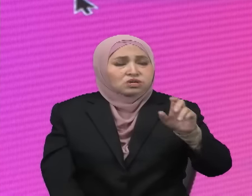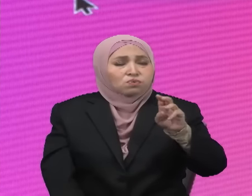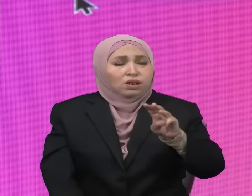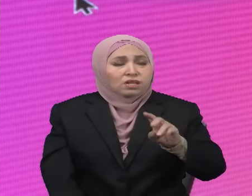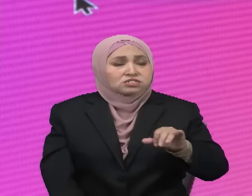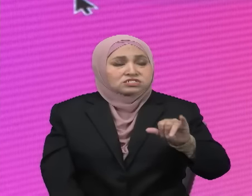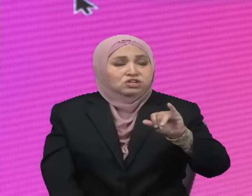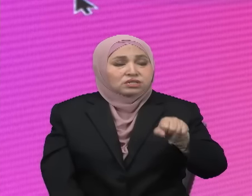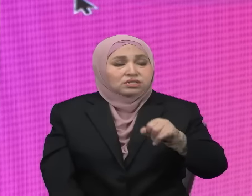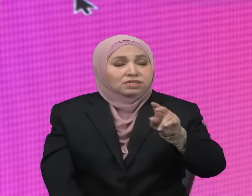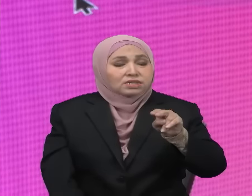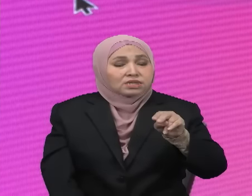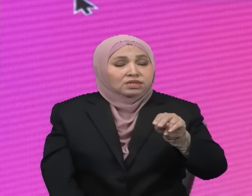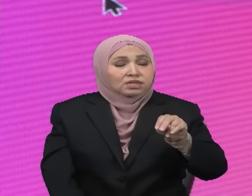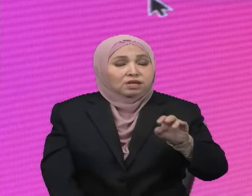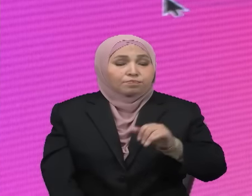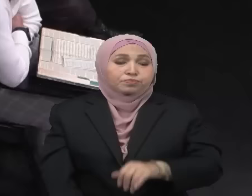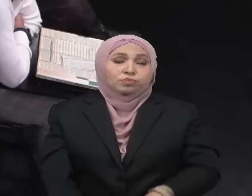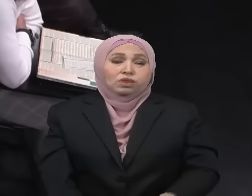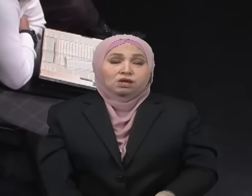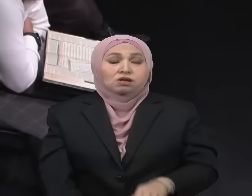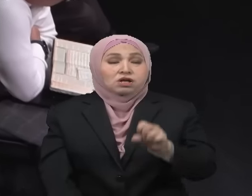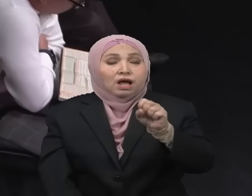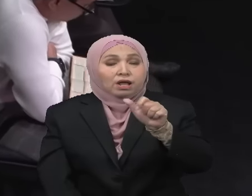al-insi wal-jin.